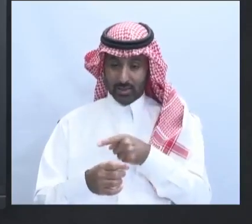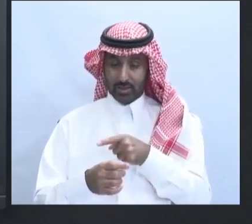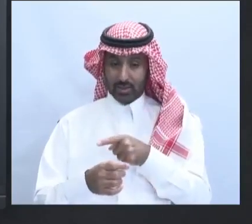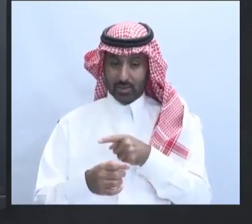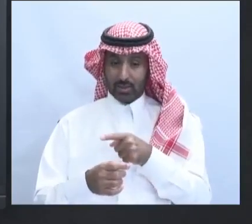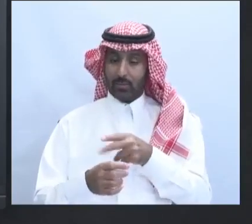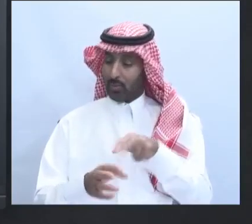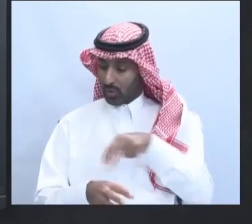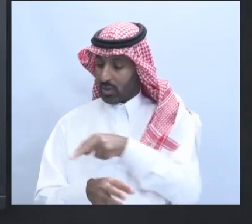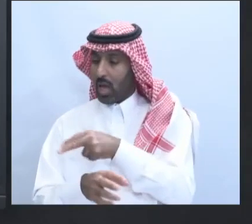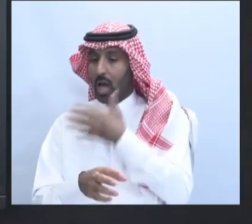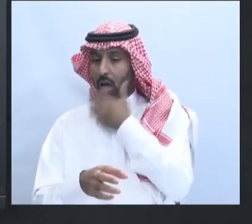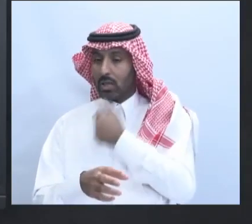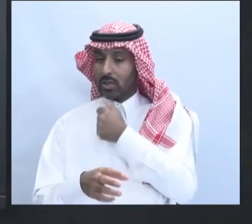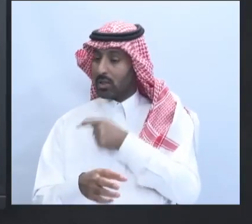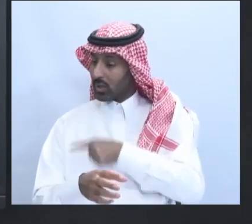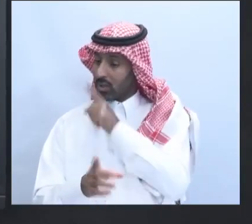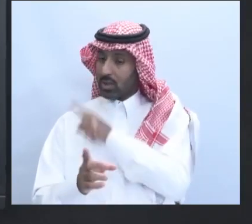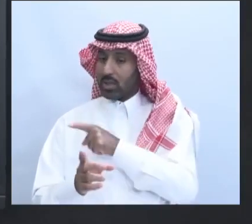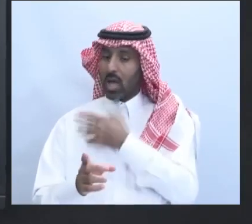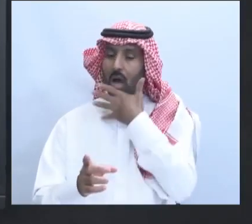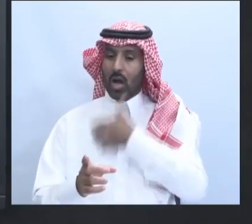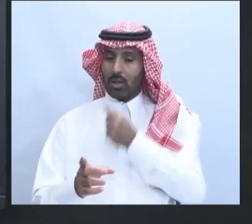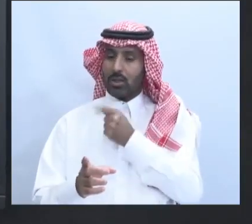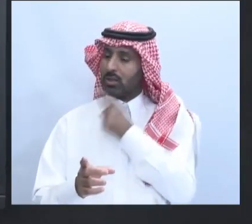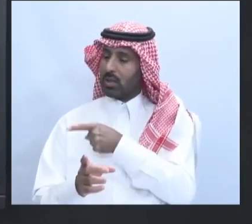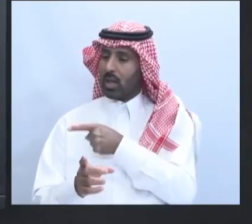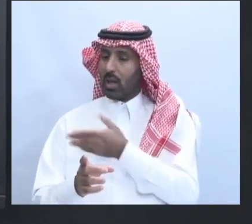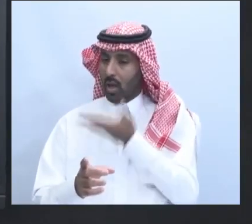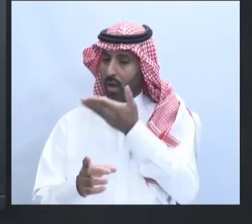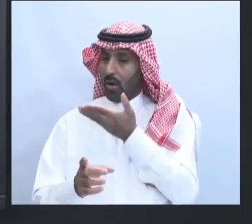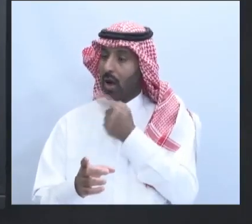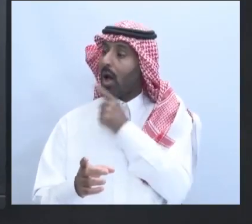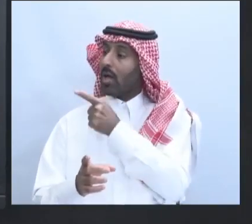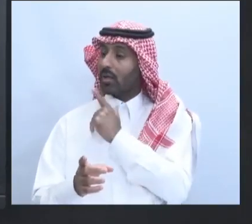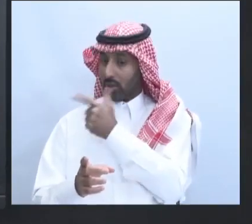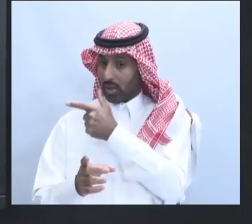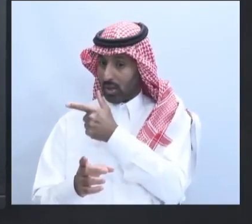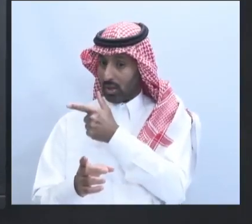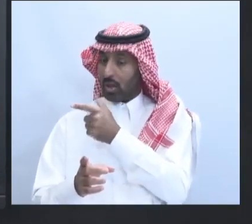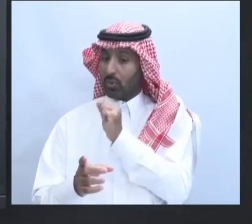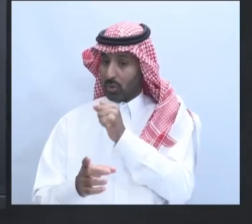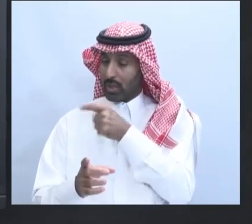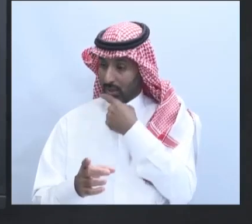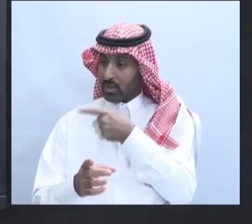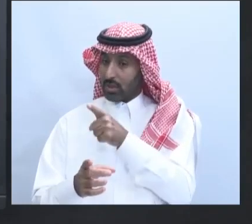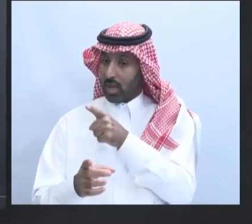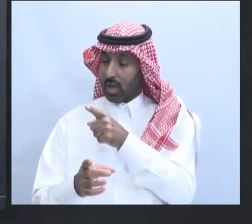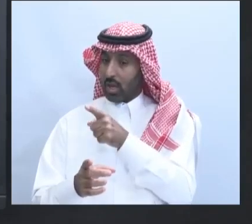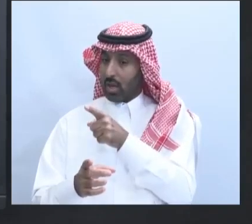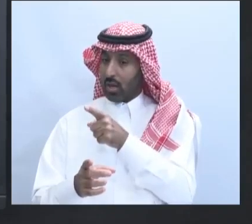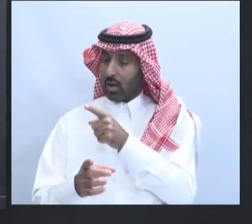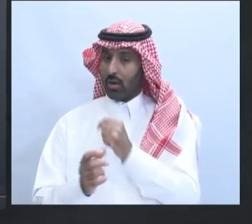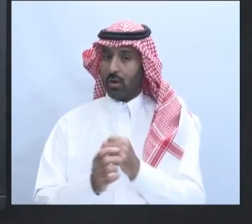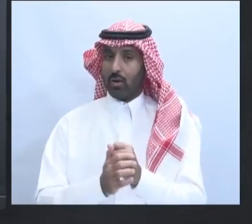بالاتيان اليه وسؤاله ياتي الصحابي الى رسول الله ويقول هل قلت هذا رسول الله فيتاكد ويثبت